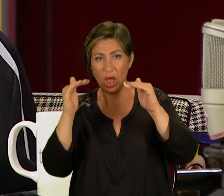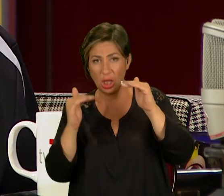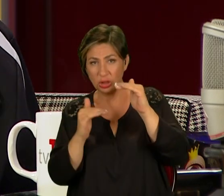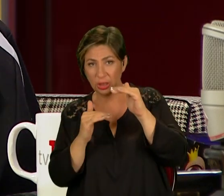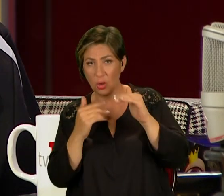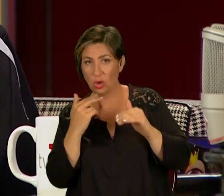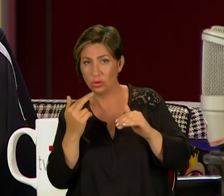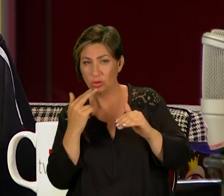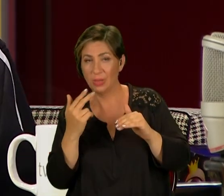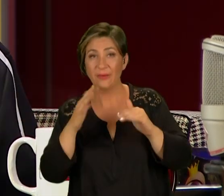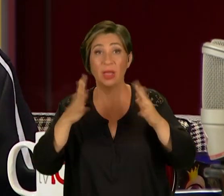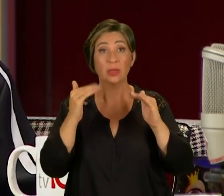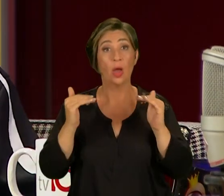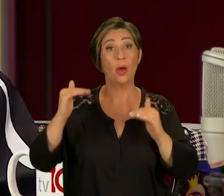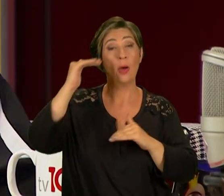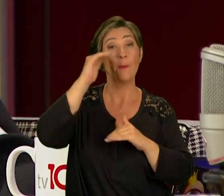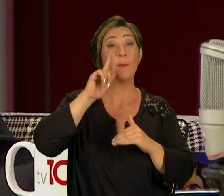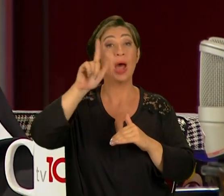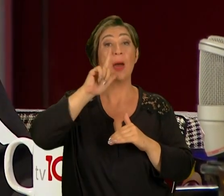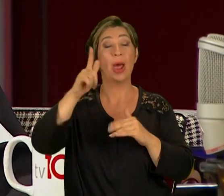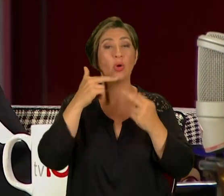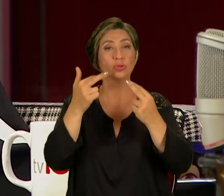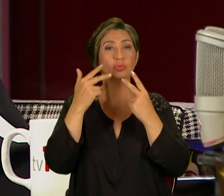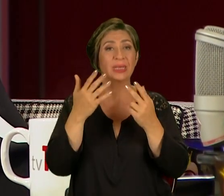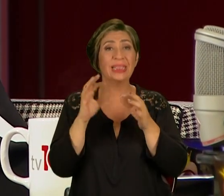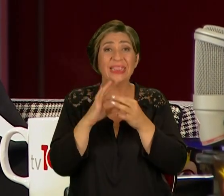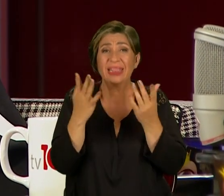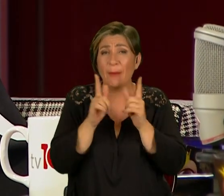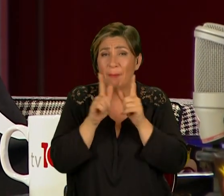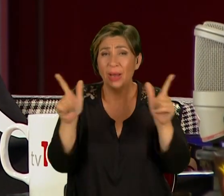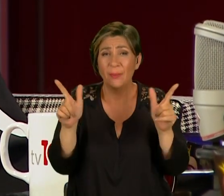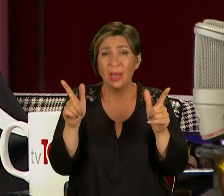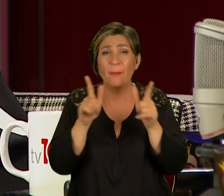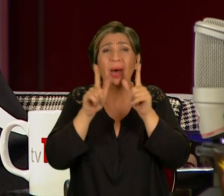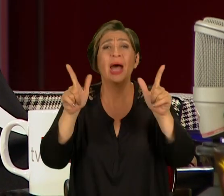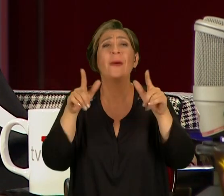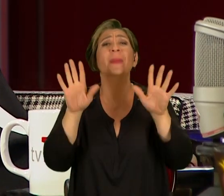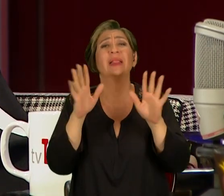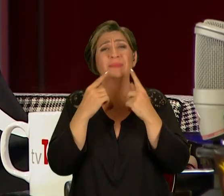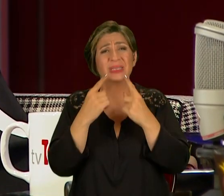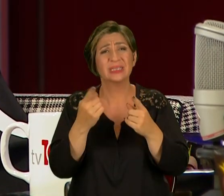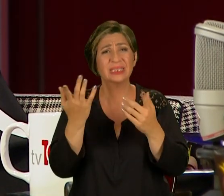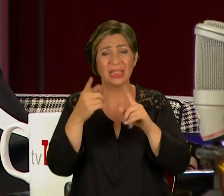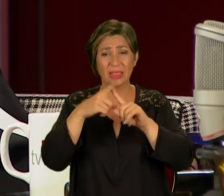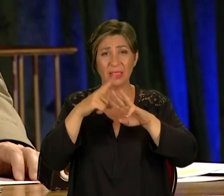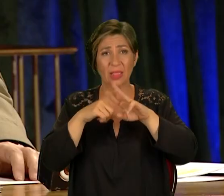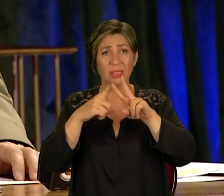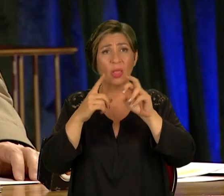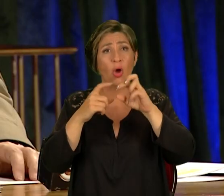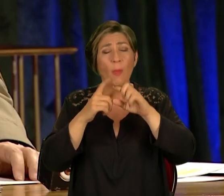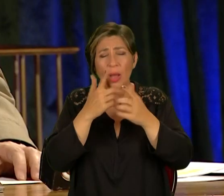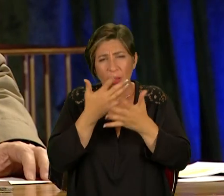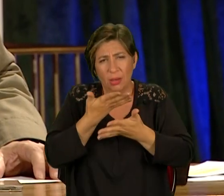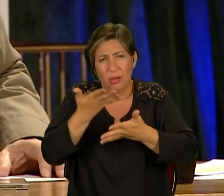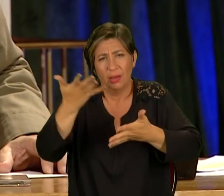konuşmak. Ya da bağırmak. Ama niye bağırılır yani? Bağırmayalım dedik yani. Çünkü tenor bayağı